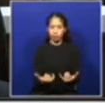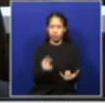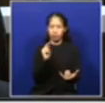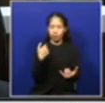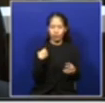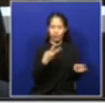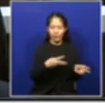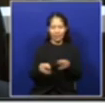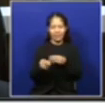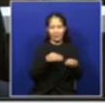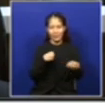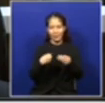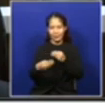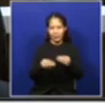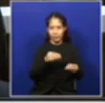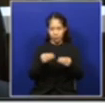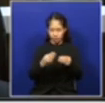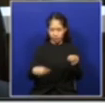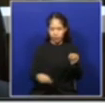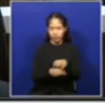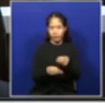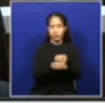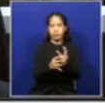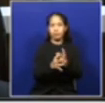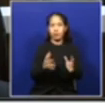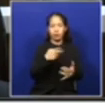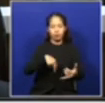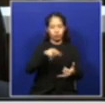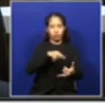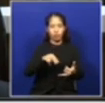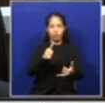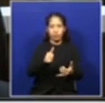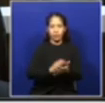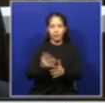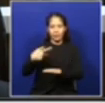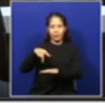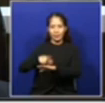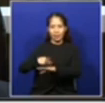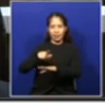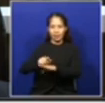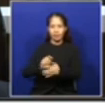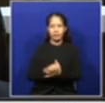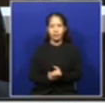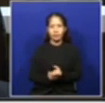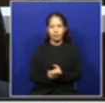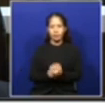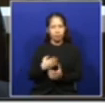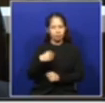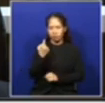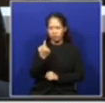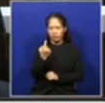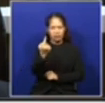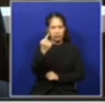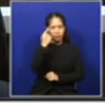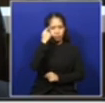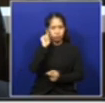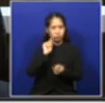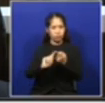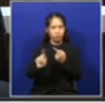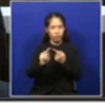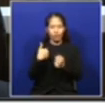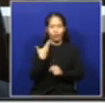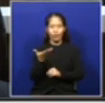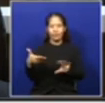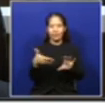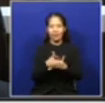การผ่อนปรนมากกว่าปกติในการดูแลท่านประธานครับสิ่งหนึ่งที่ผมคิดว่ารัฐบาลใช้กลไกขอสไลด์ถัดไปเลย